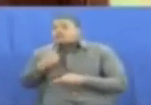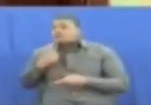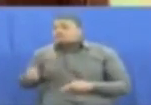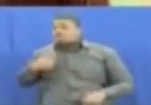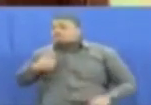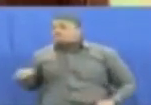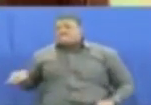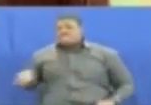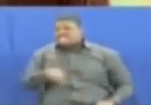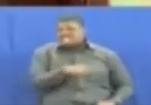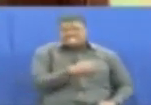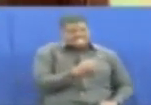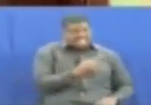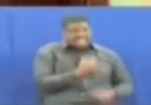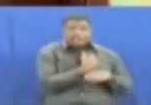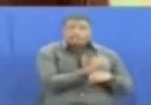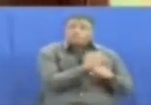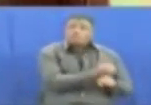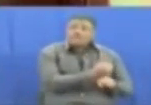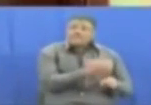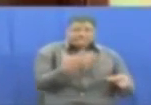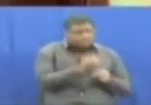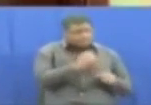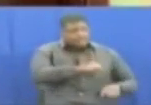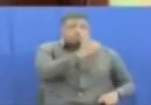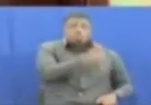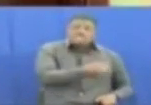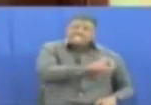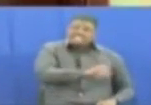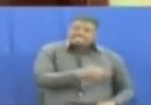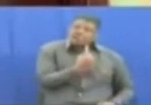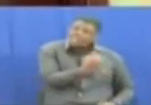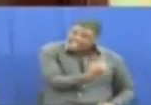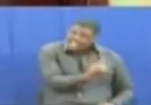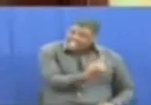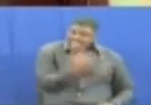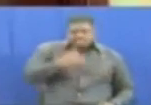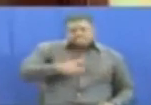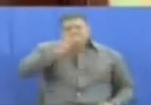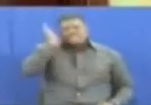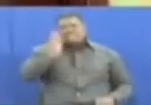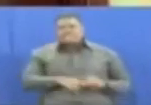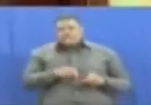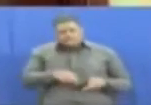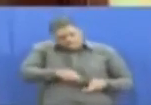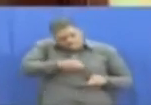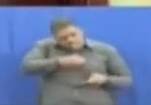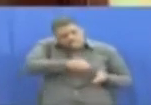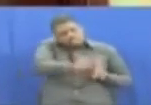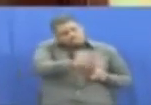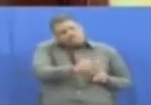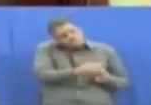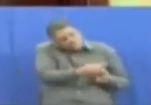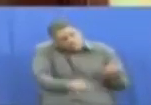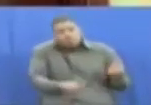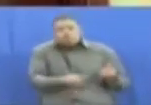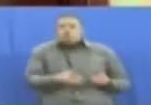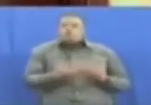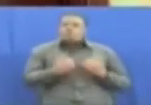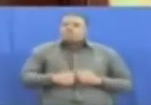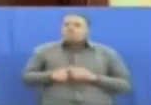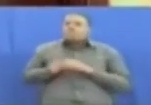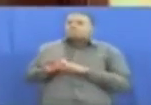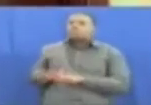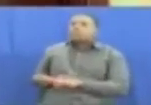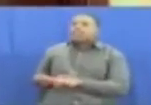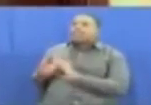kibarua, manake najua kama nilikuwa napata mwezi kwa mwezi 1000, serikali ina provide hata robo ya ile ili niweze kutulia